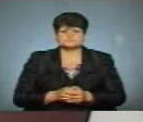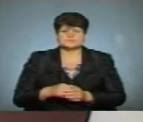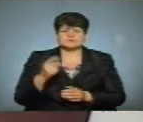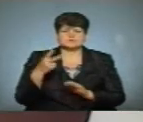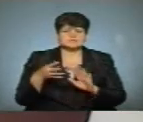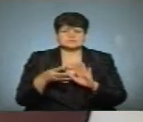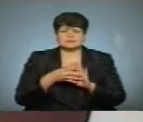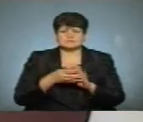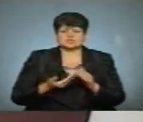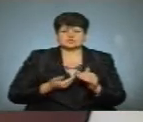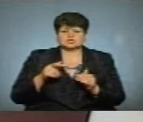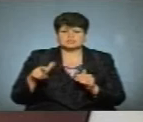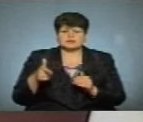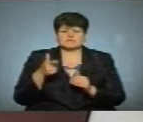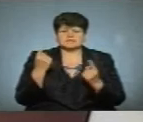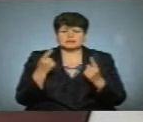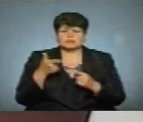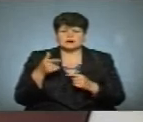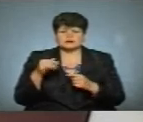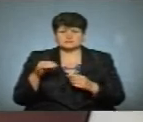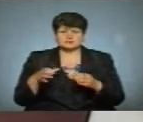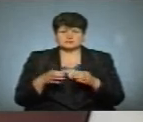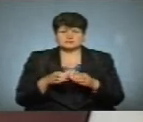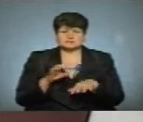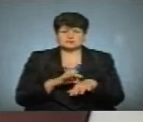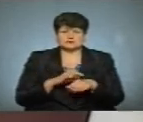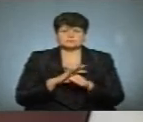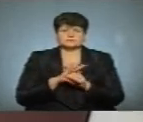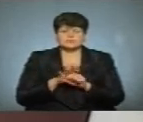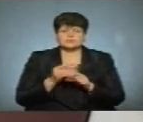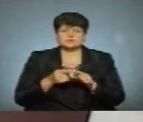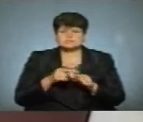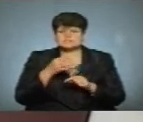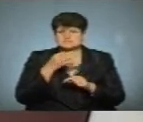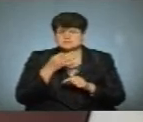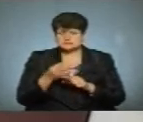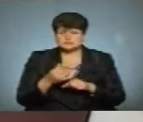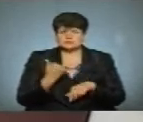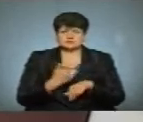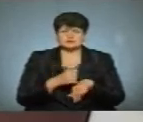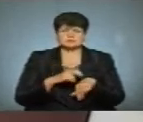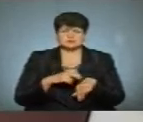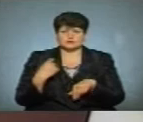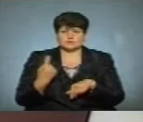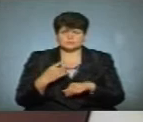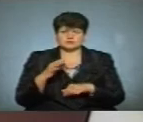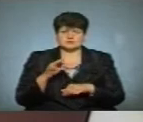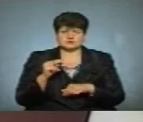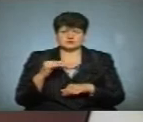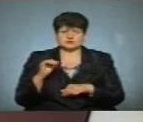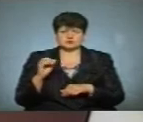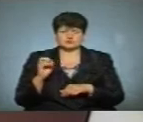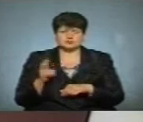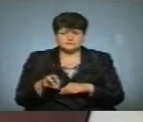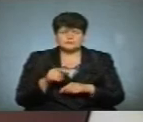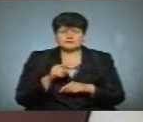Двадцять дев'ять жителів Великоївської громади захворіли на COVID-19. Про це повідомила головна санітарна лікарка області Оксана Чайчук. За